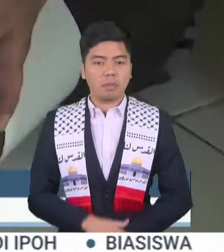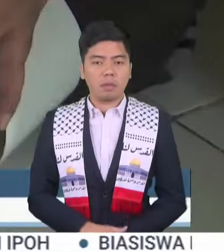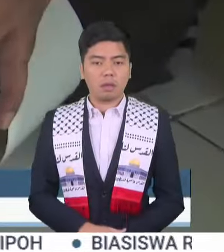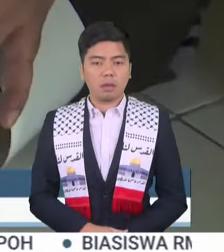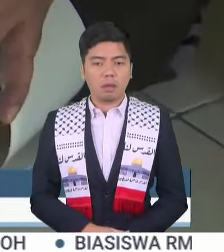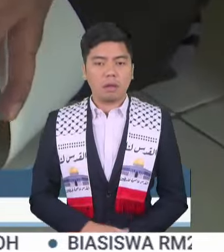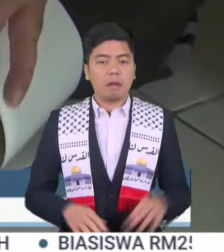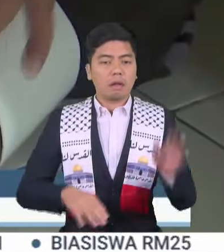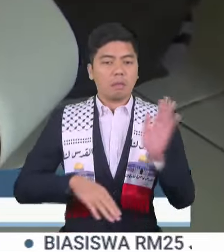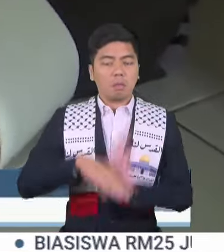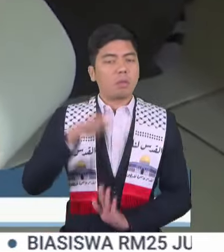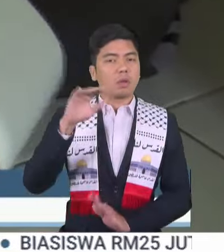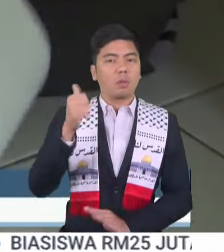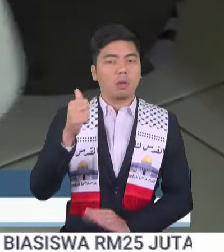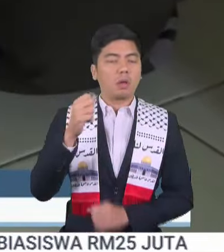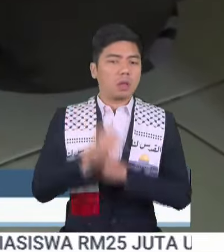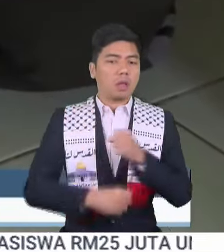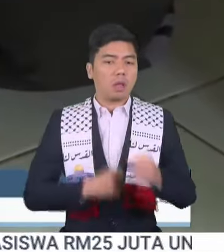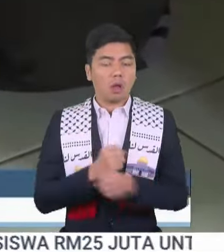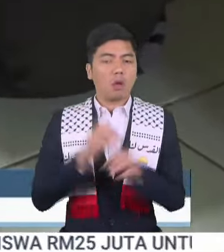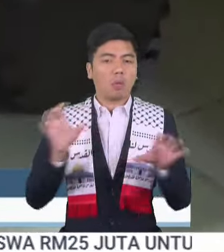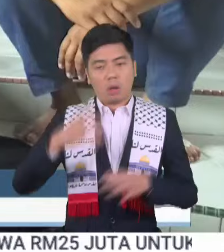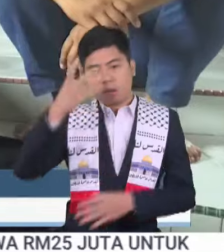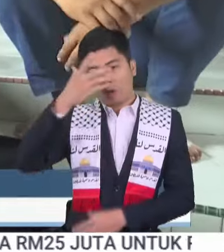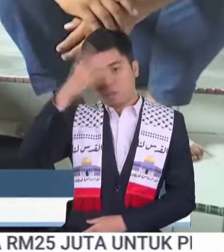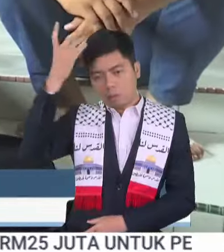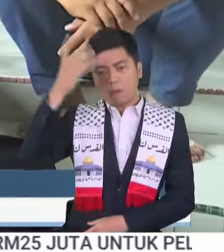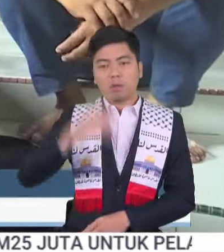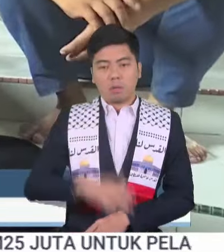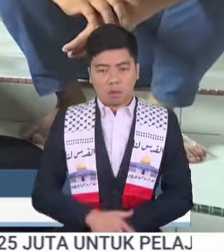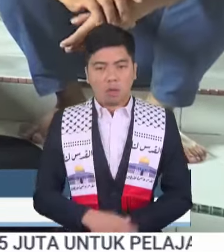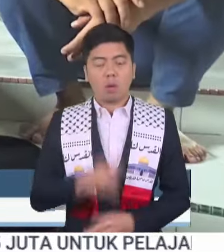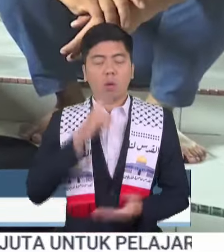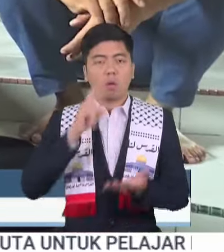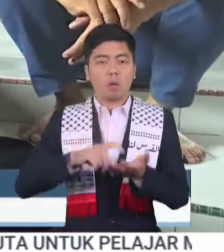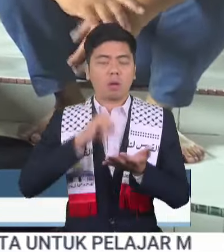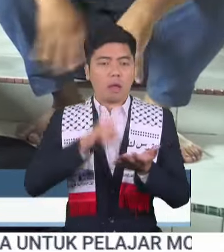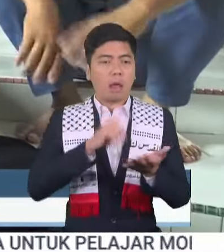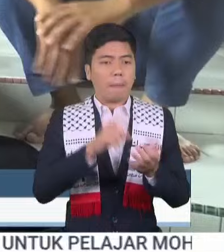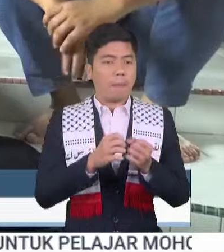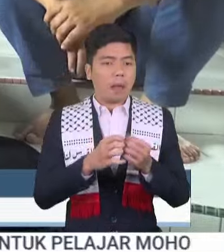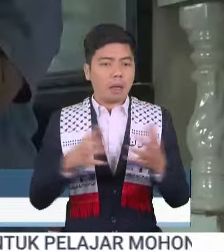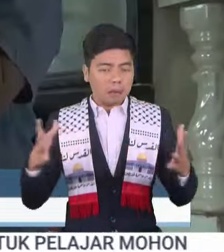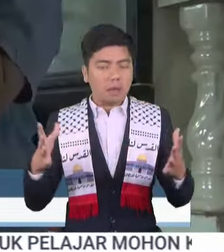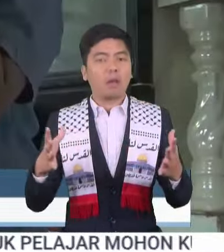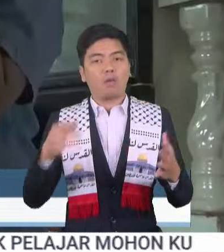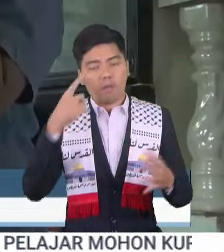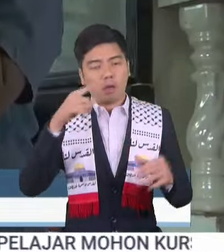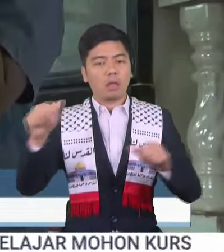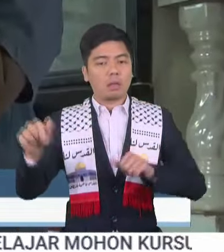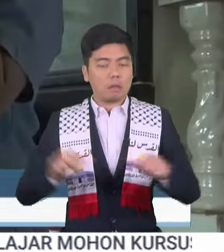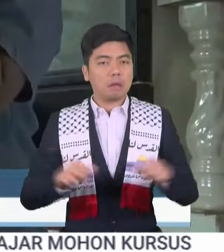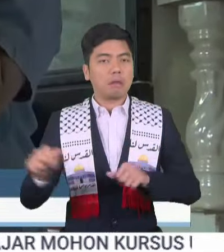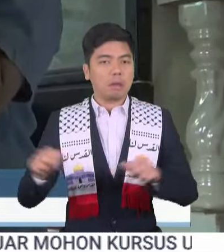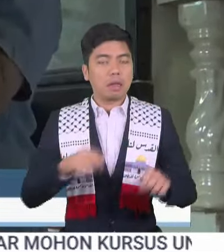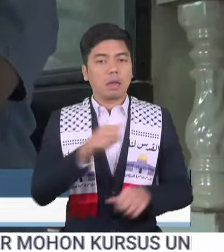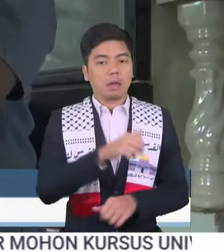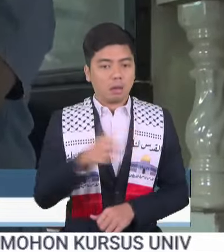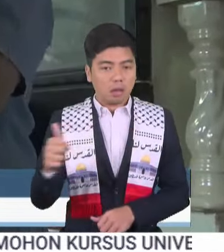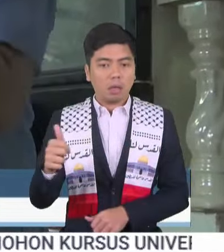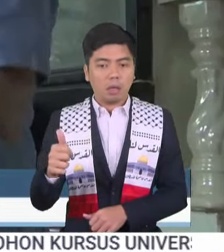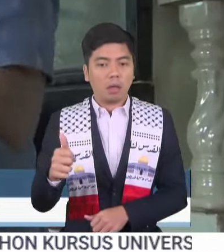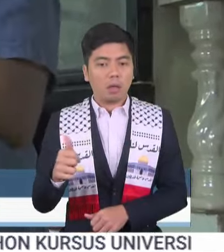tahun dalam pembinaan songkok, beliau menyaksikan tempahannya untuk pelbagai acara keramaian. Pembuatannya mengambil